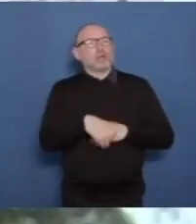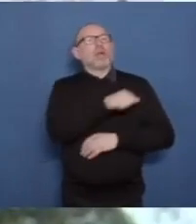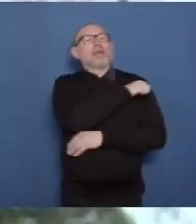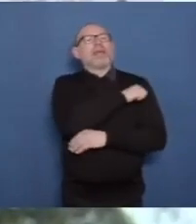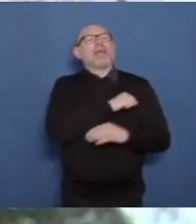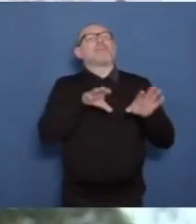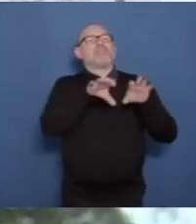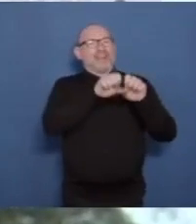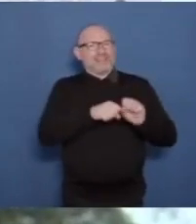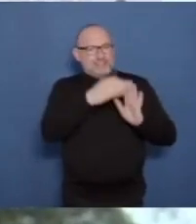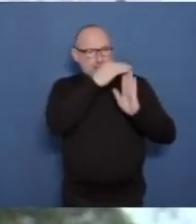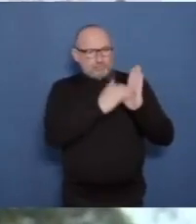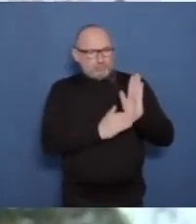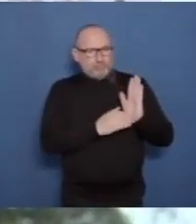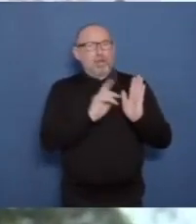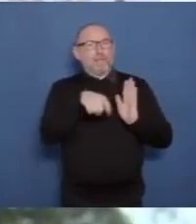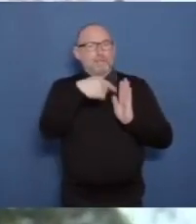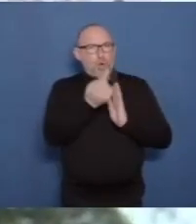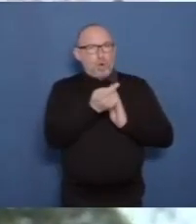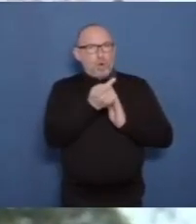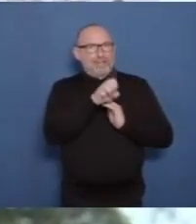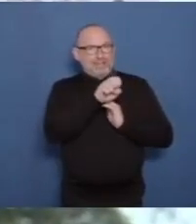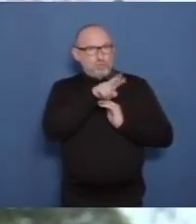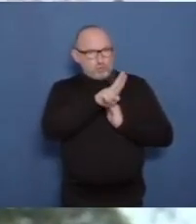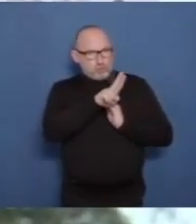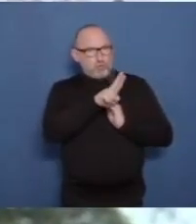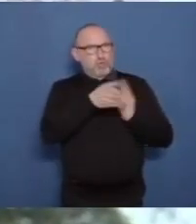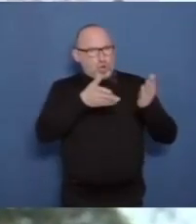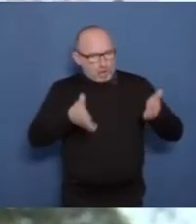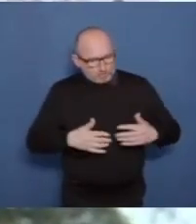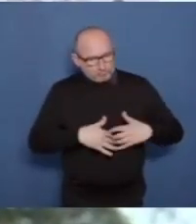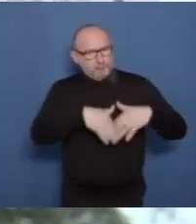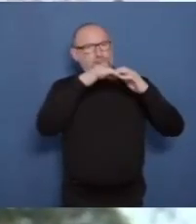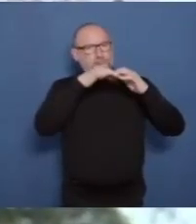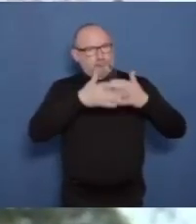das ja morgen von der EU auf den Weg gebracht werden soll.